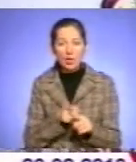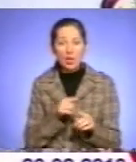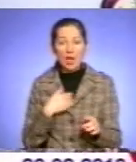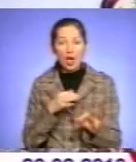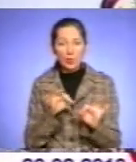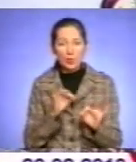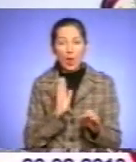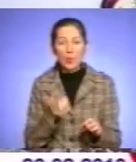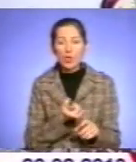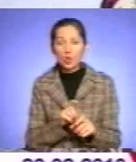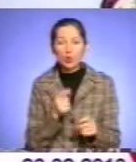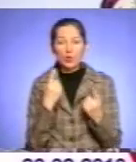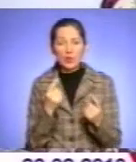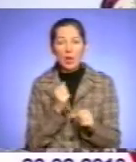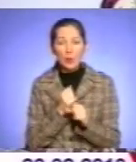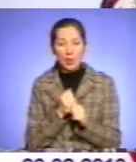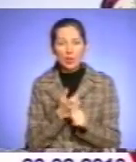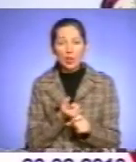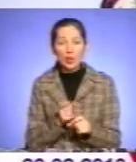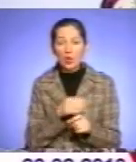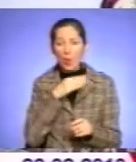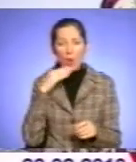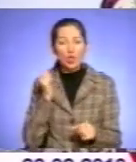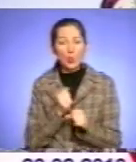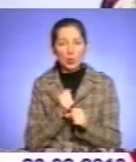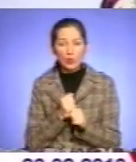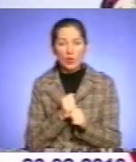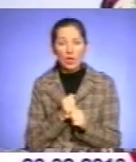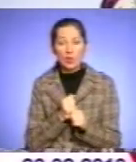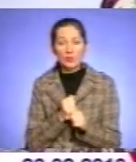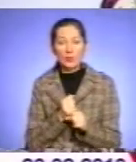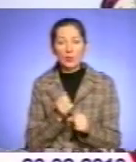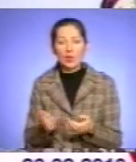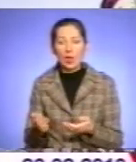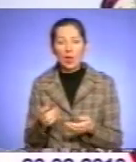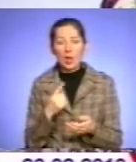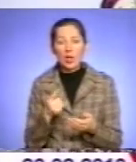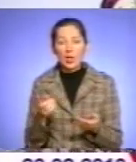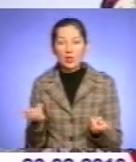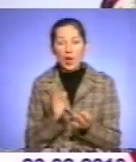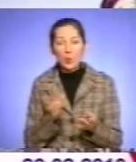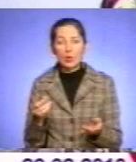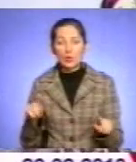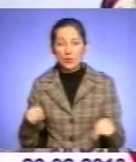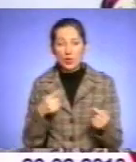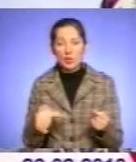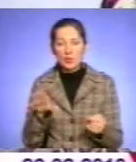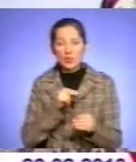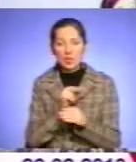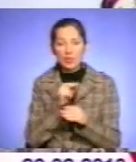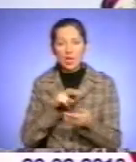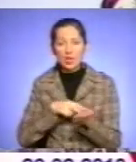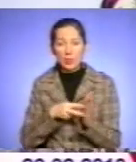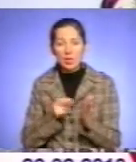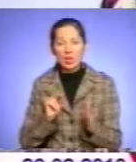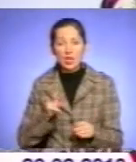була дуже кропітка праця, дуже багато всі працювали, згорілися ідеями, треба було створити всі навчальні плани. Як навчати